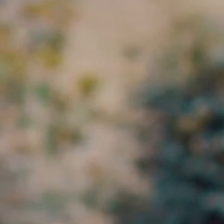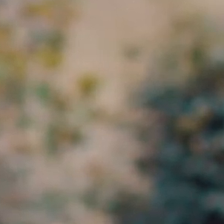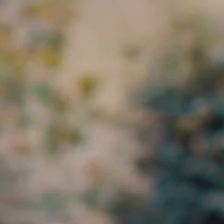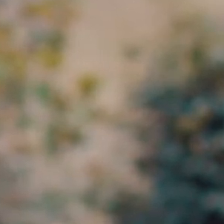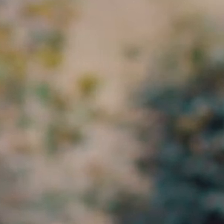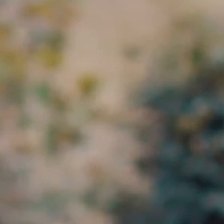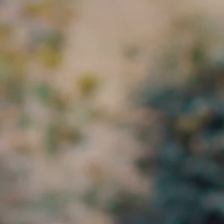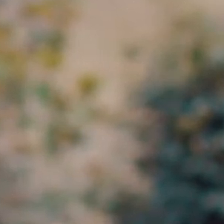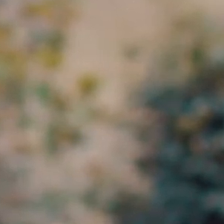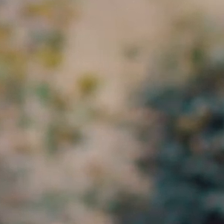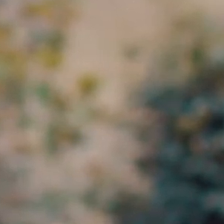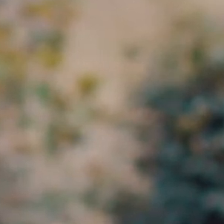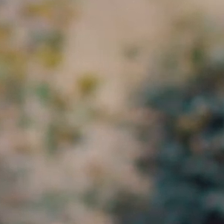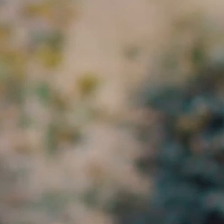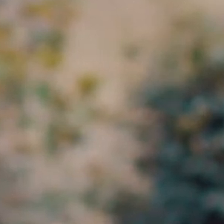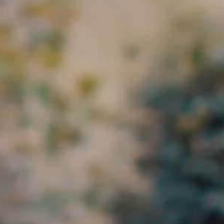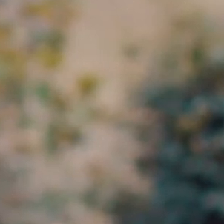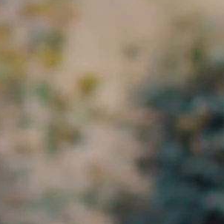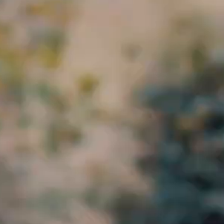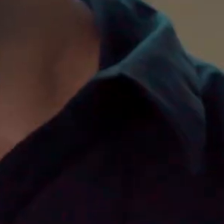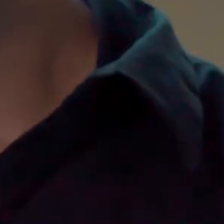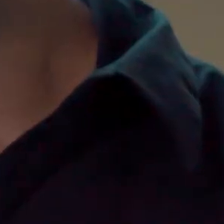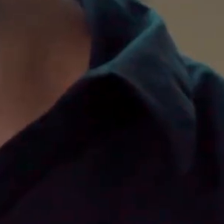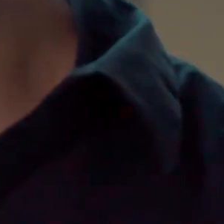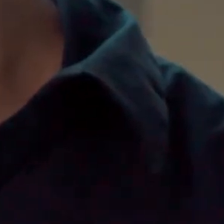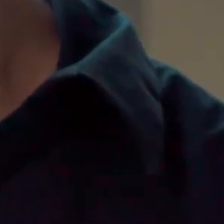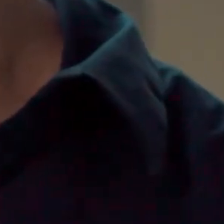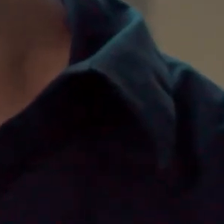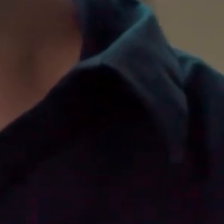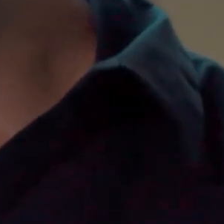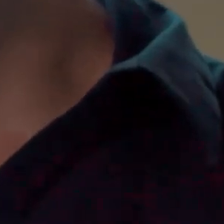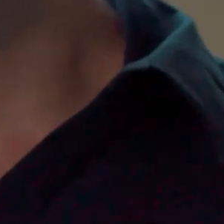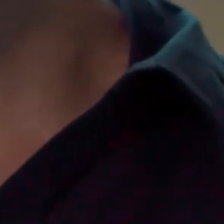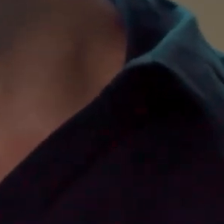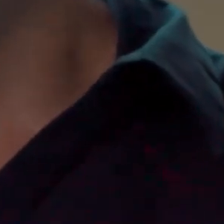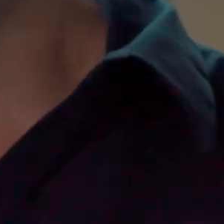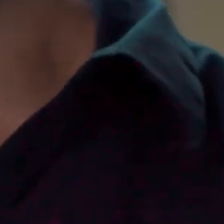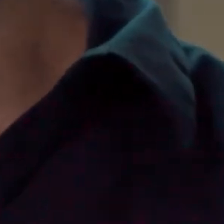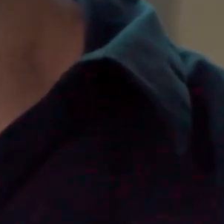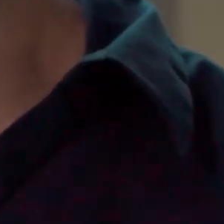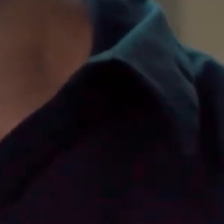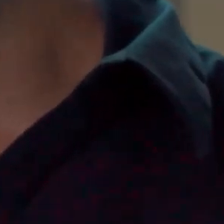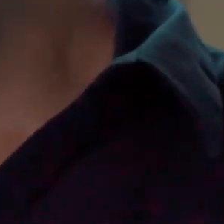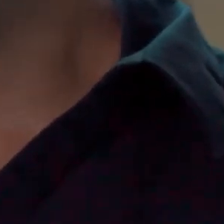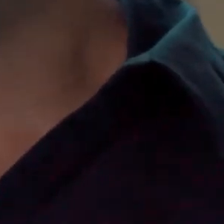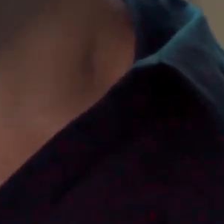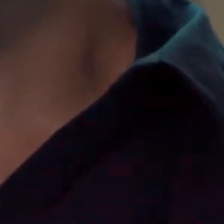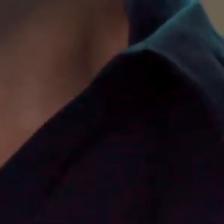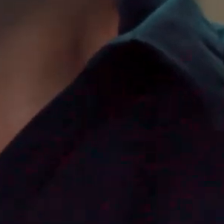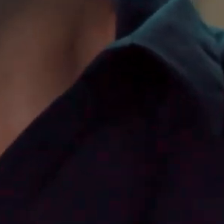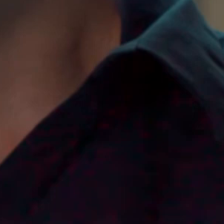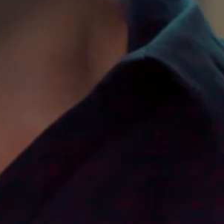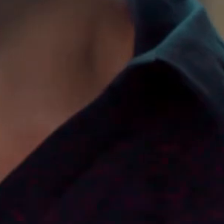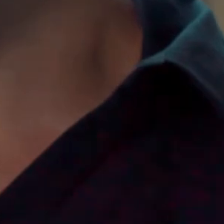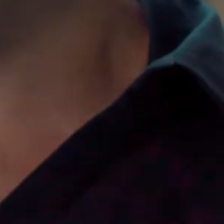tirar endavant sense deixar que ningú quedi enrere. Formar part de la UB sempre és un orgull, ja sigui com a antic alumne o sigui com